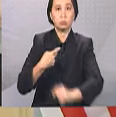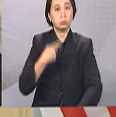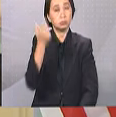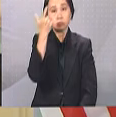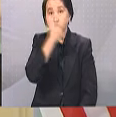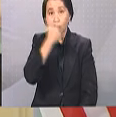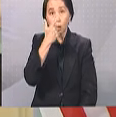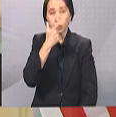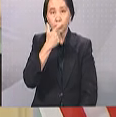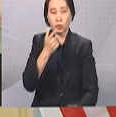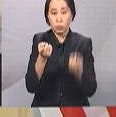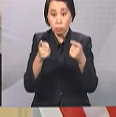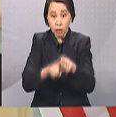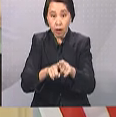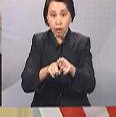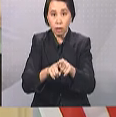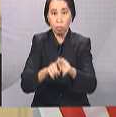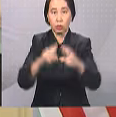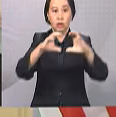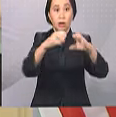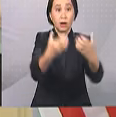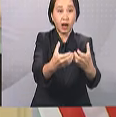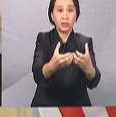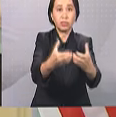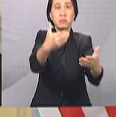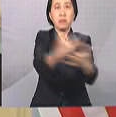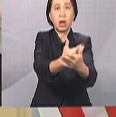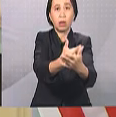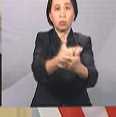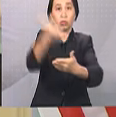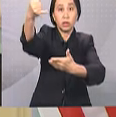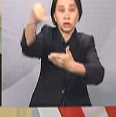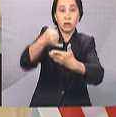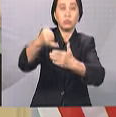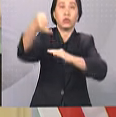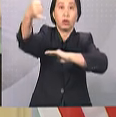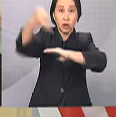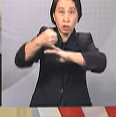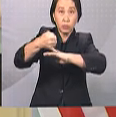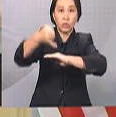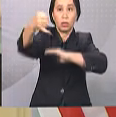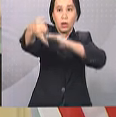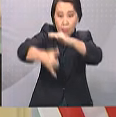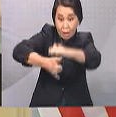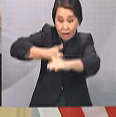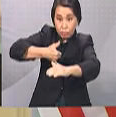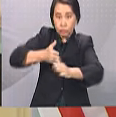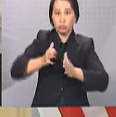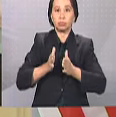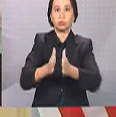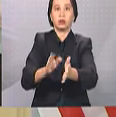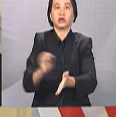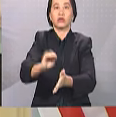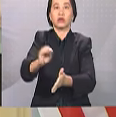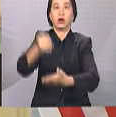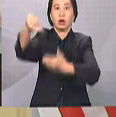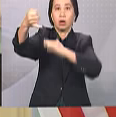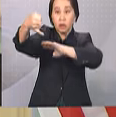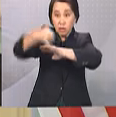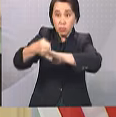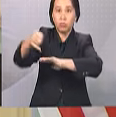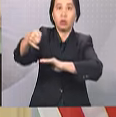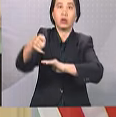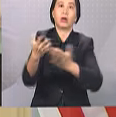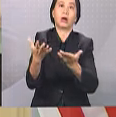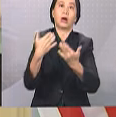berlaku penularan daripada kluster baru, iaitu kluster import melalui lorong-lorong tikus tersebut. Sebab itu semua